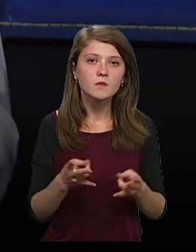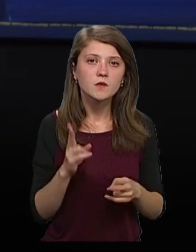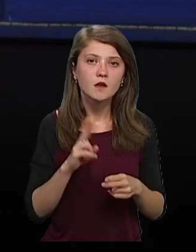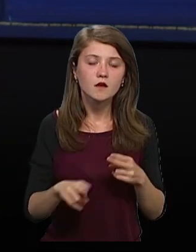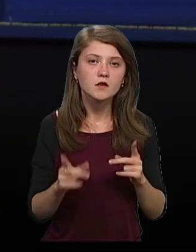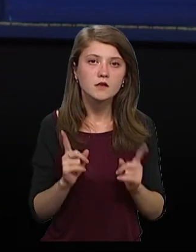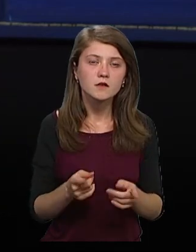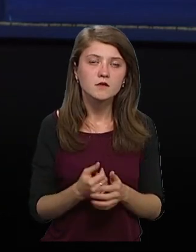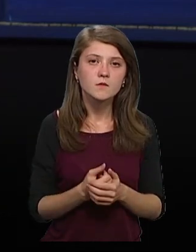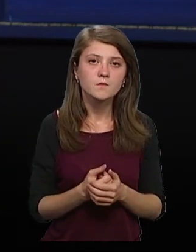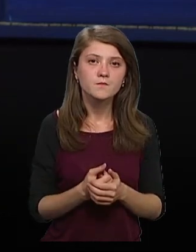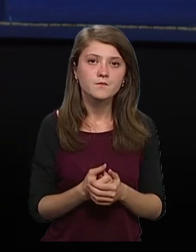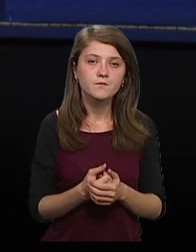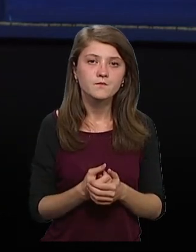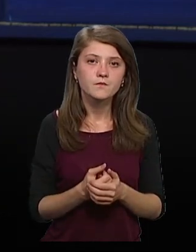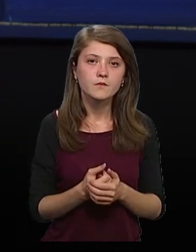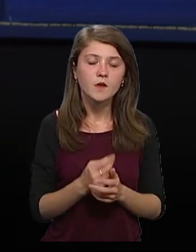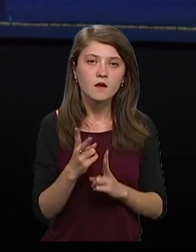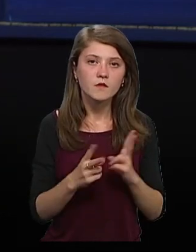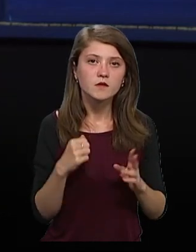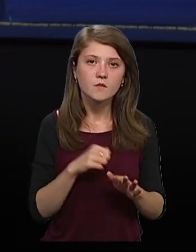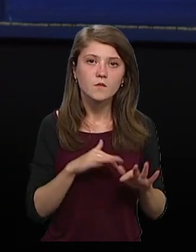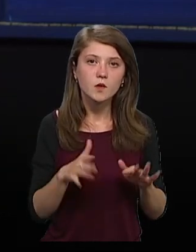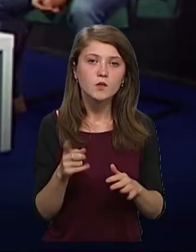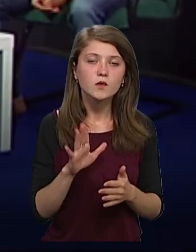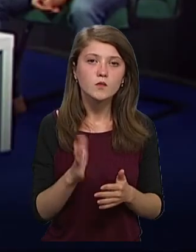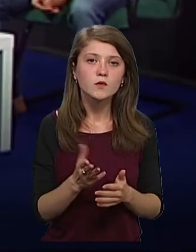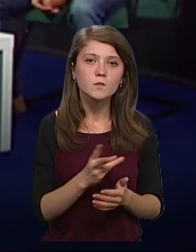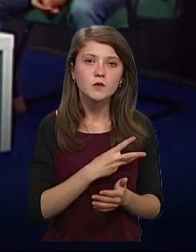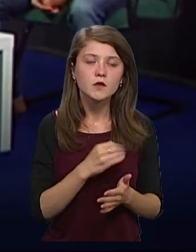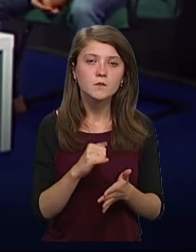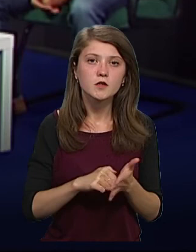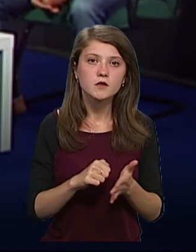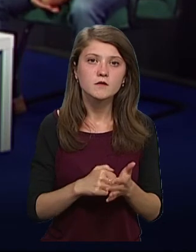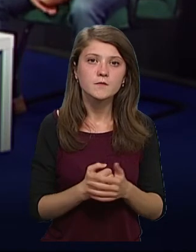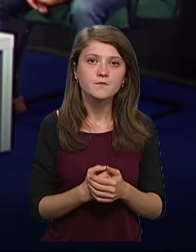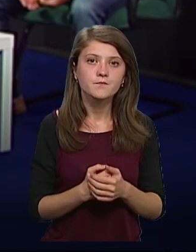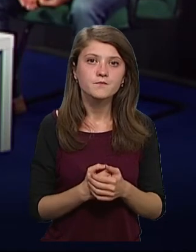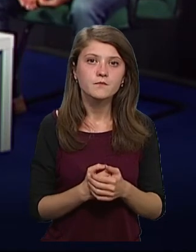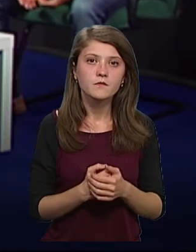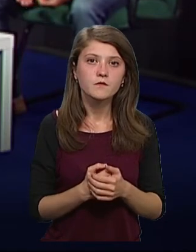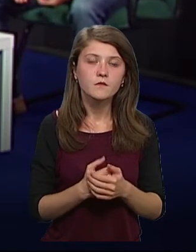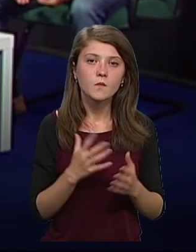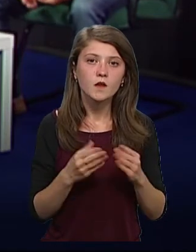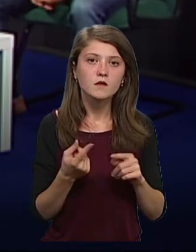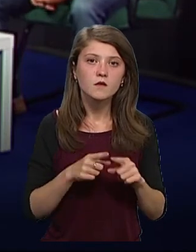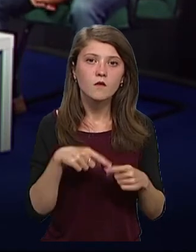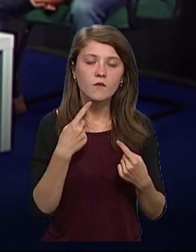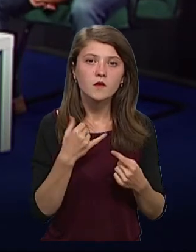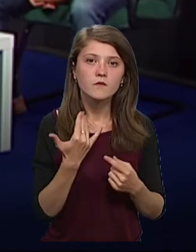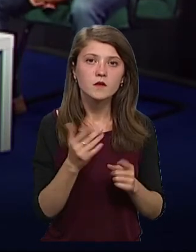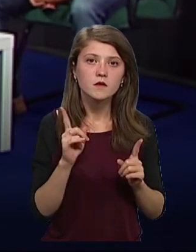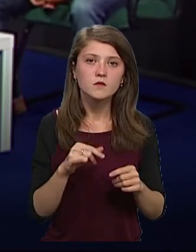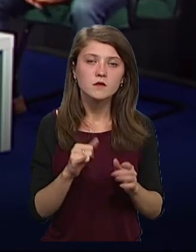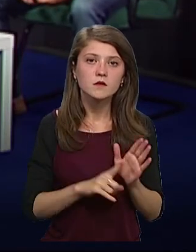закінчити дійсно реформу місцевого середування. Тоді буде мотиви. Ну, Івіма, так, я це зрозумів, і, в принципі, в офісі про це говорять, хоча і вони